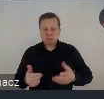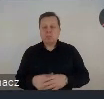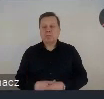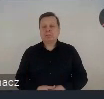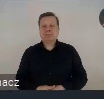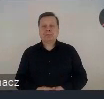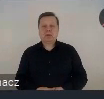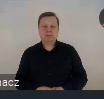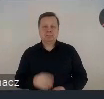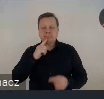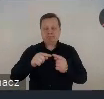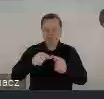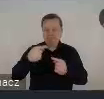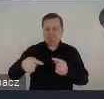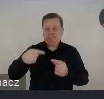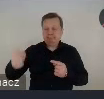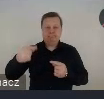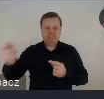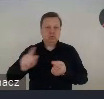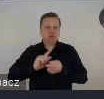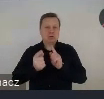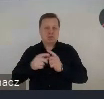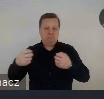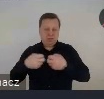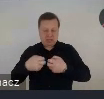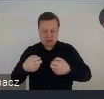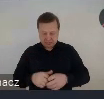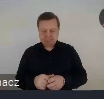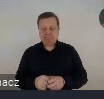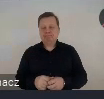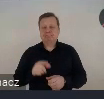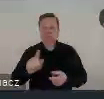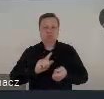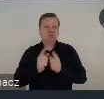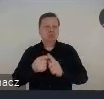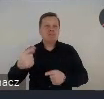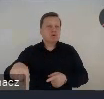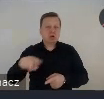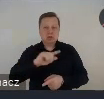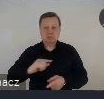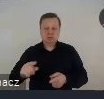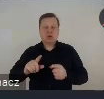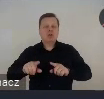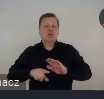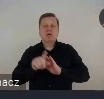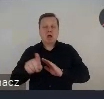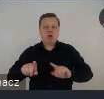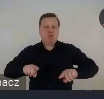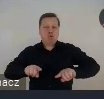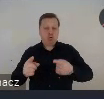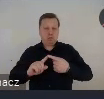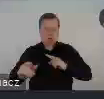taki cykl webinariów, cykl spotkań dla organizacji pozarządowych,